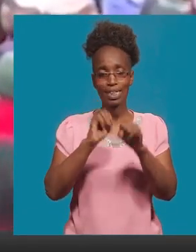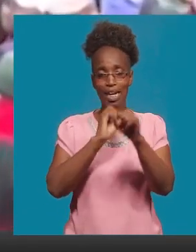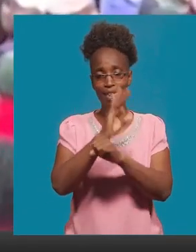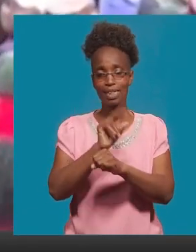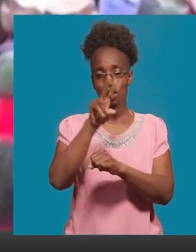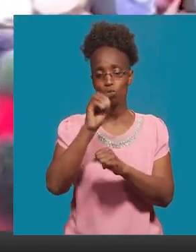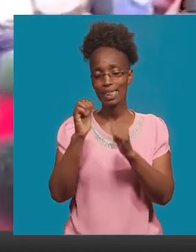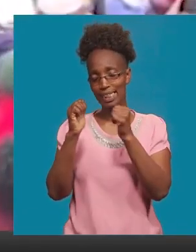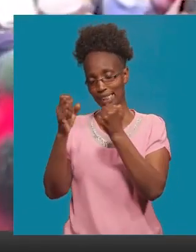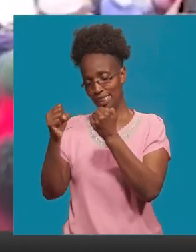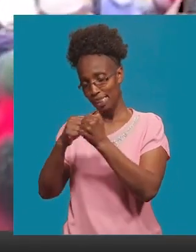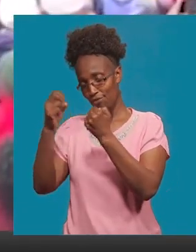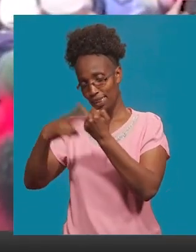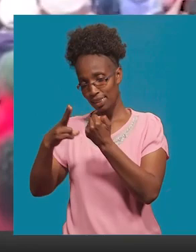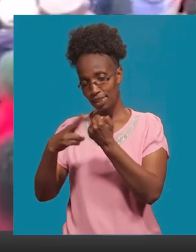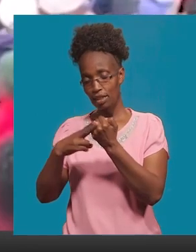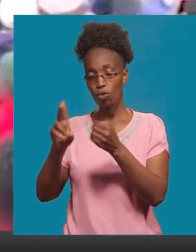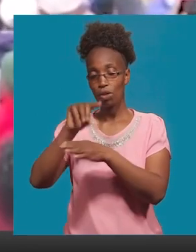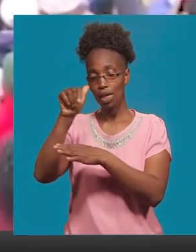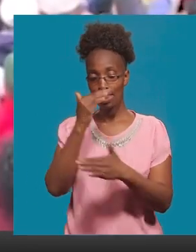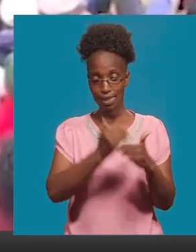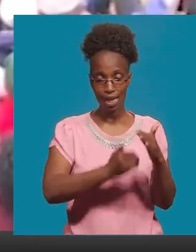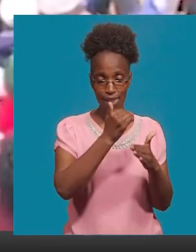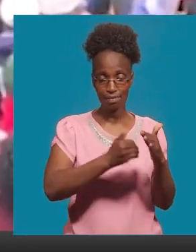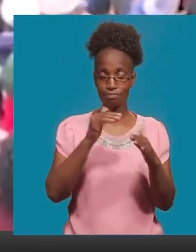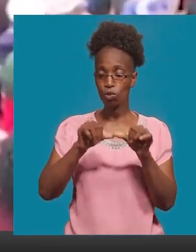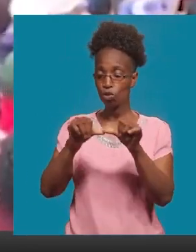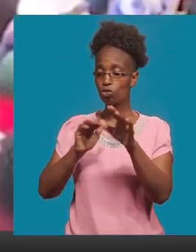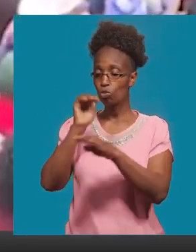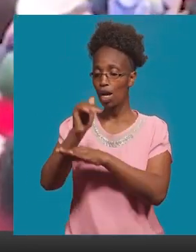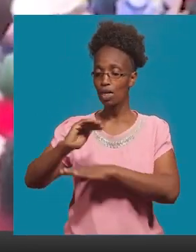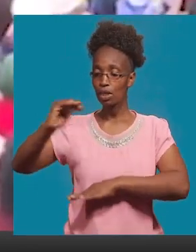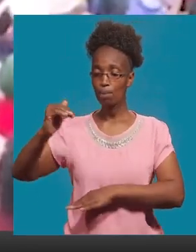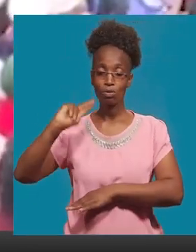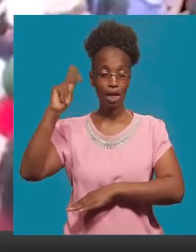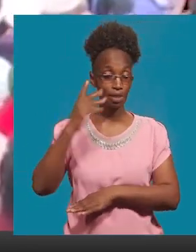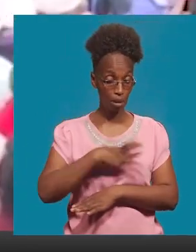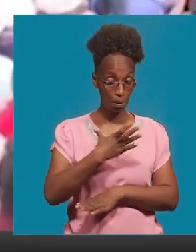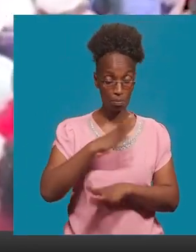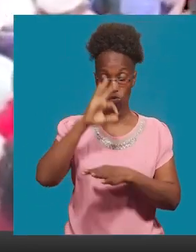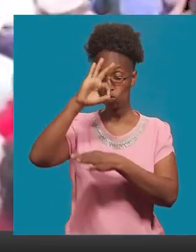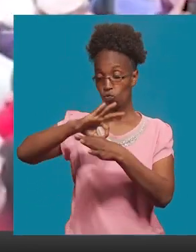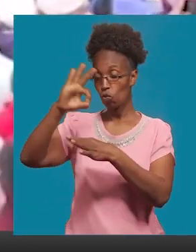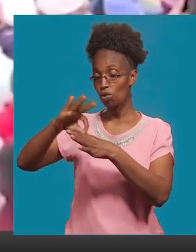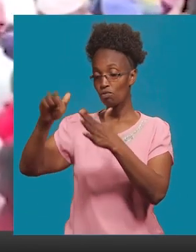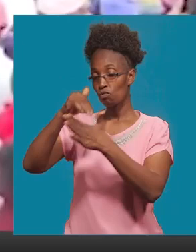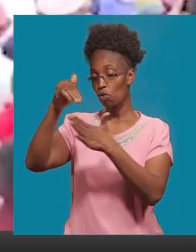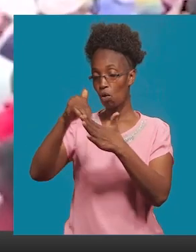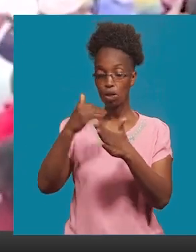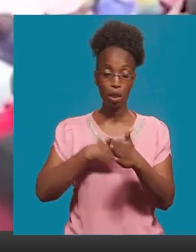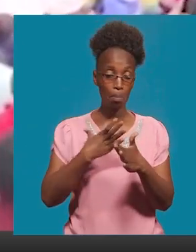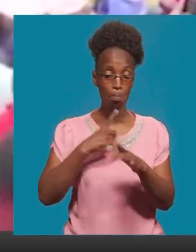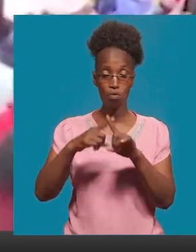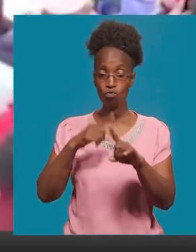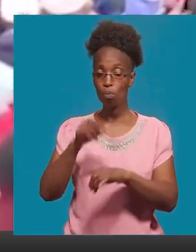mwaka 2017. Kwingineko, waliwarai wakazi wa eneo la mlima Kenya kuwachagua viongozi wote